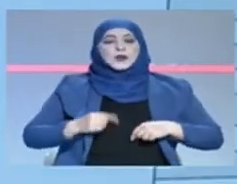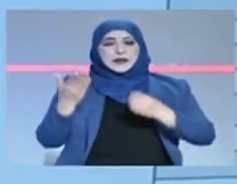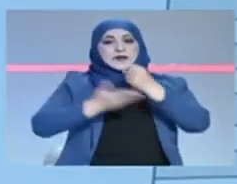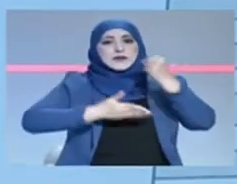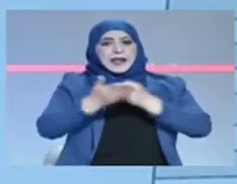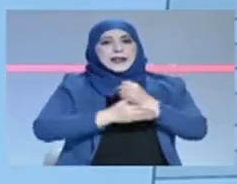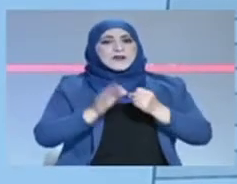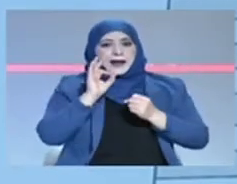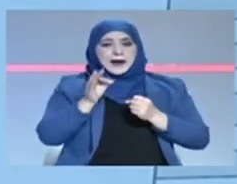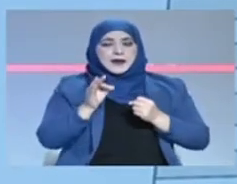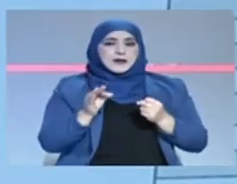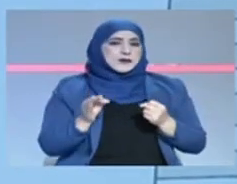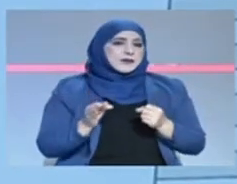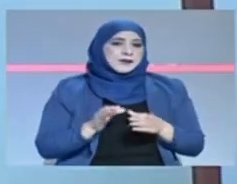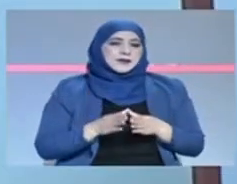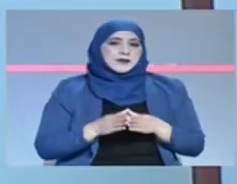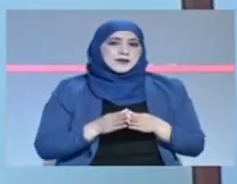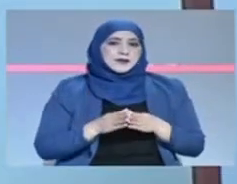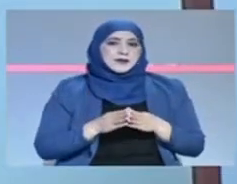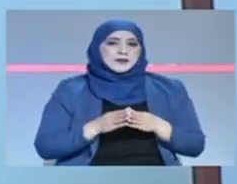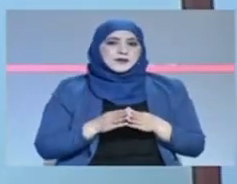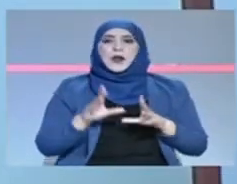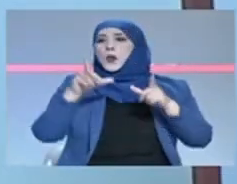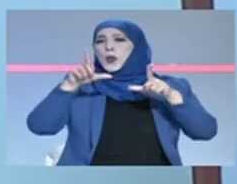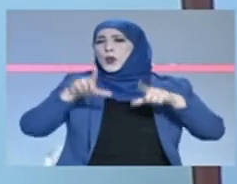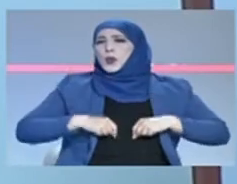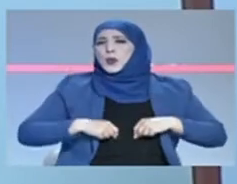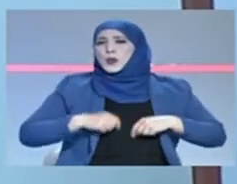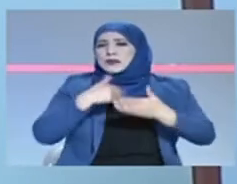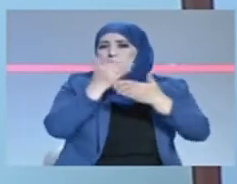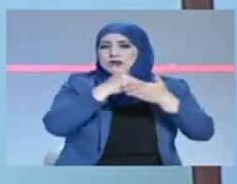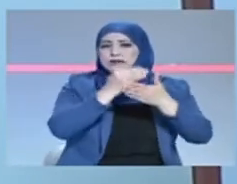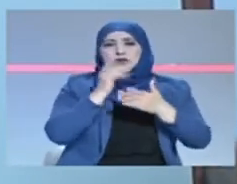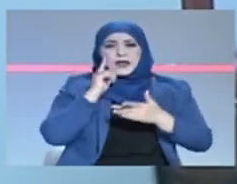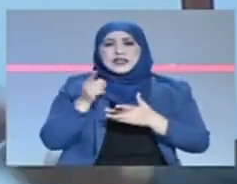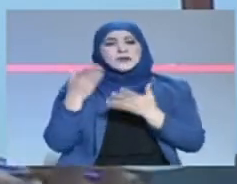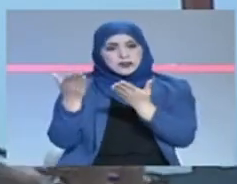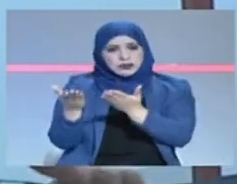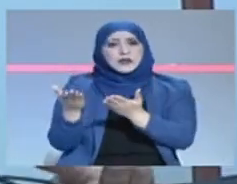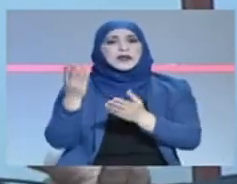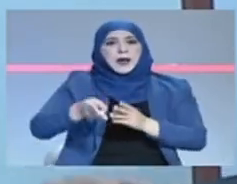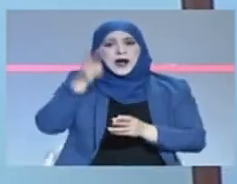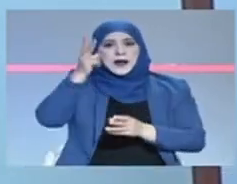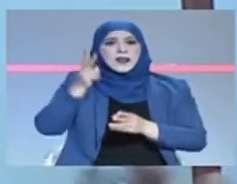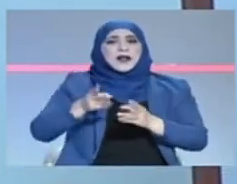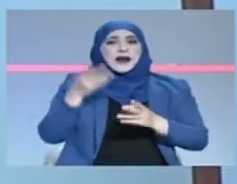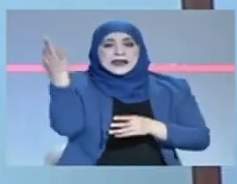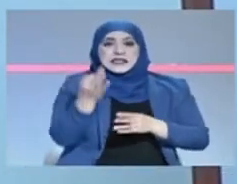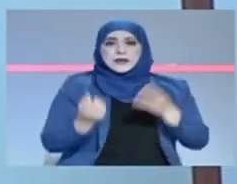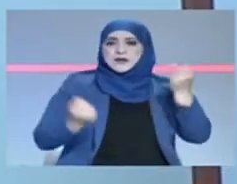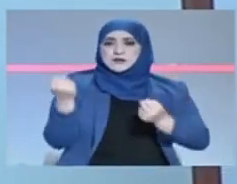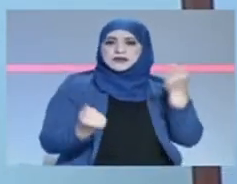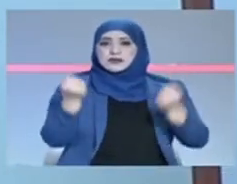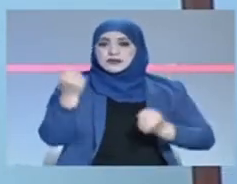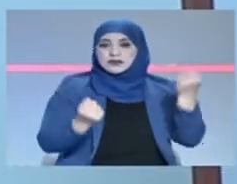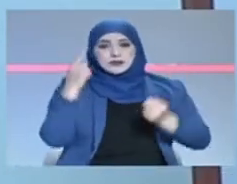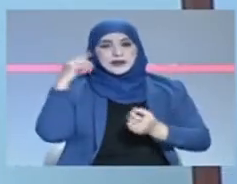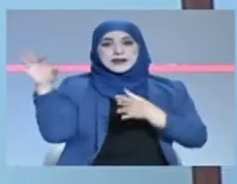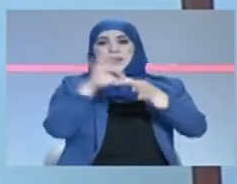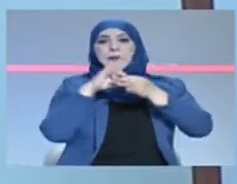الفلاحة، الوزارة الكبار، وزارة التجهيز، هذوما عندهم لغران نمبر دو فاتور في متاع المصلحة